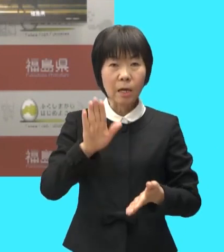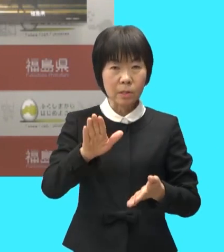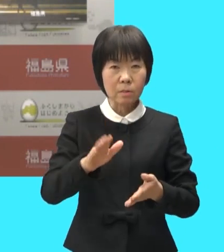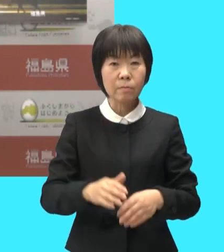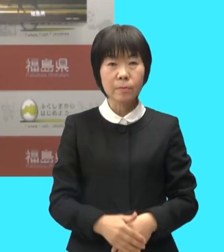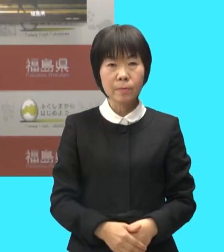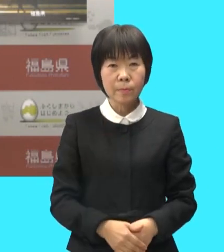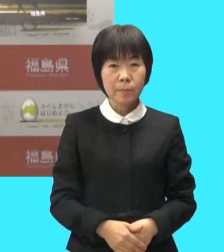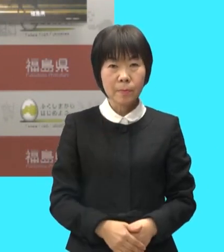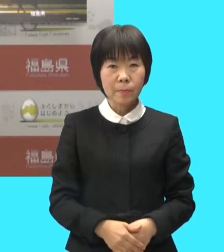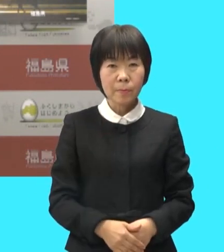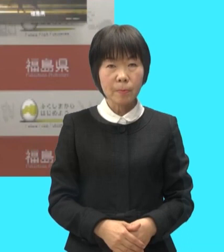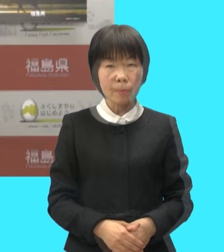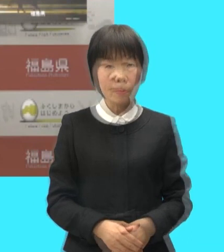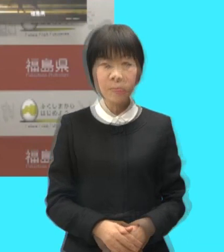ります。